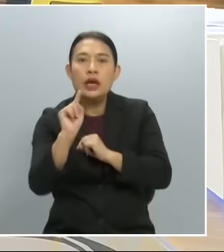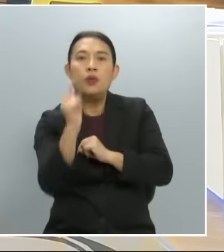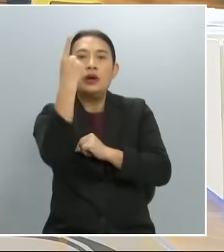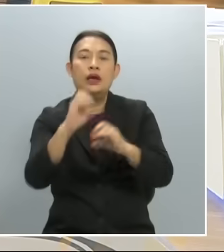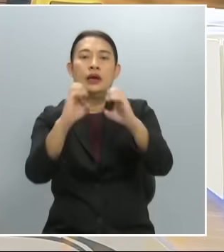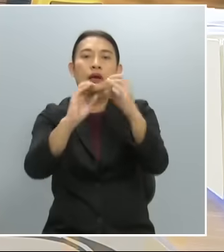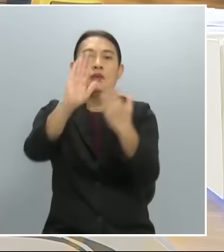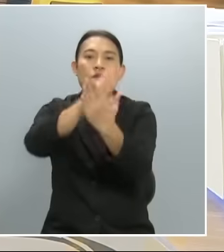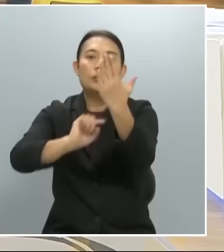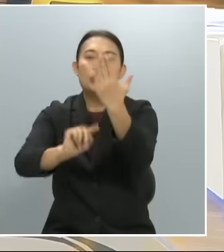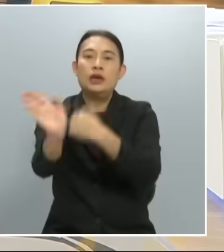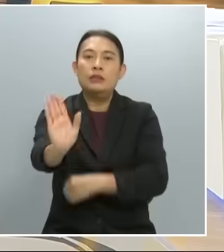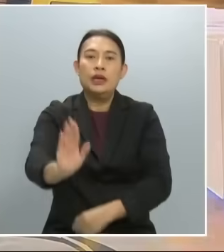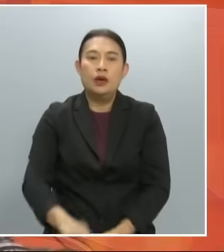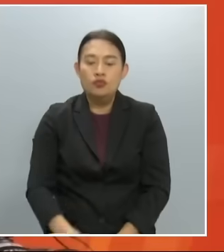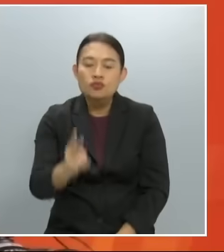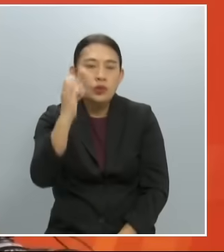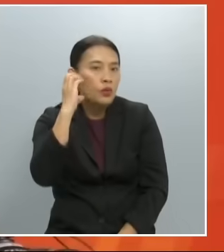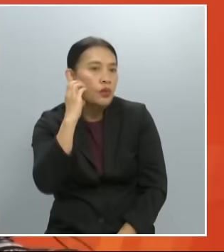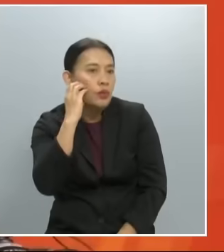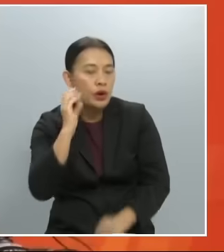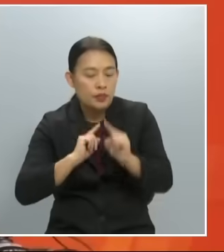ฟังเสียงดูฮะ